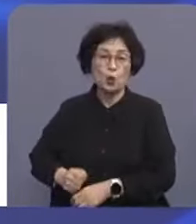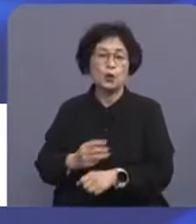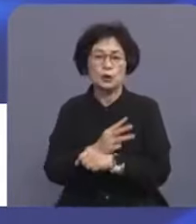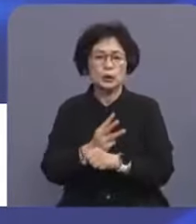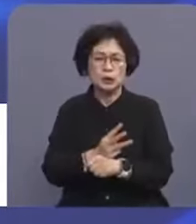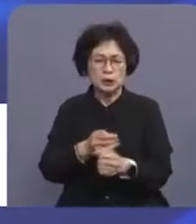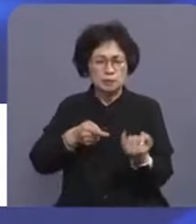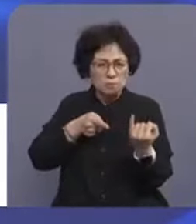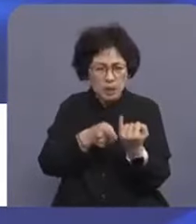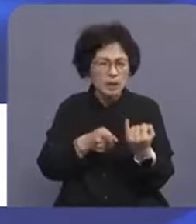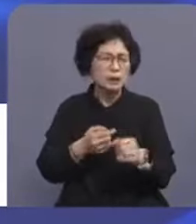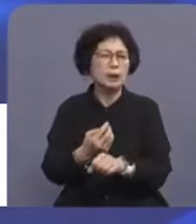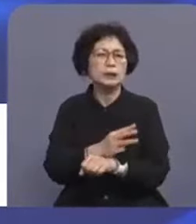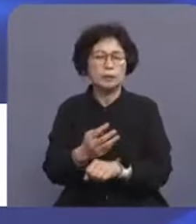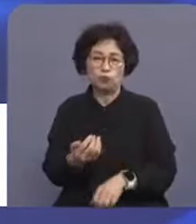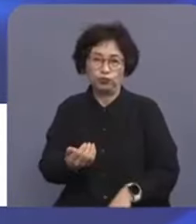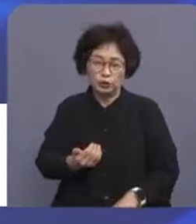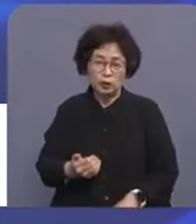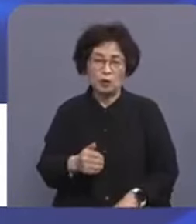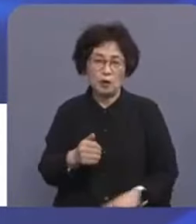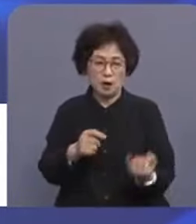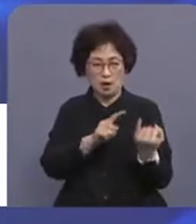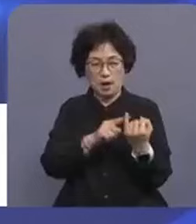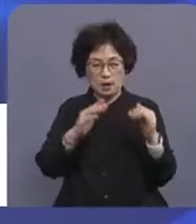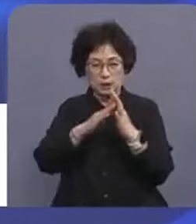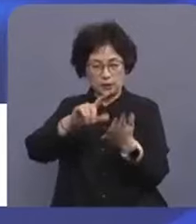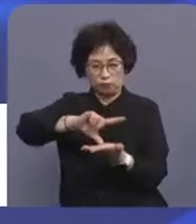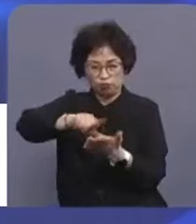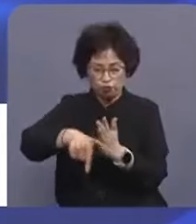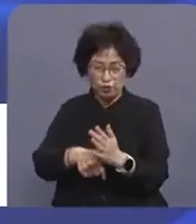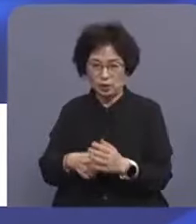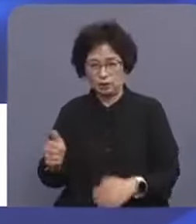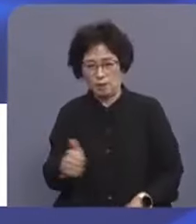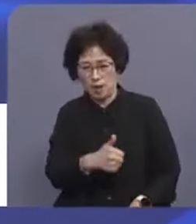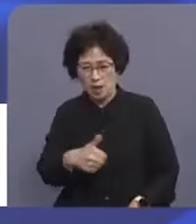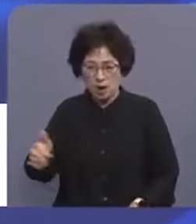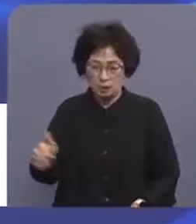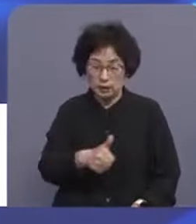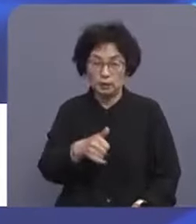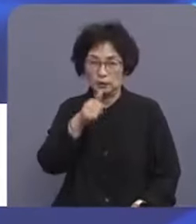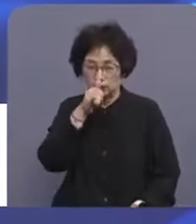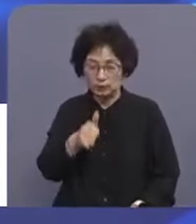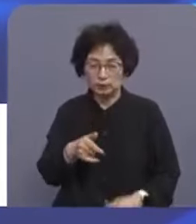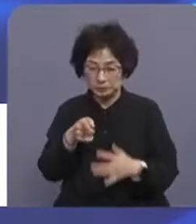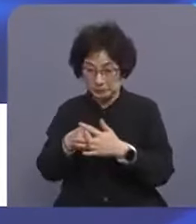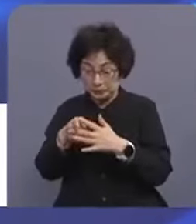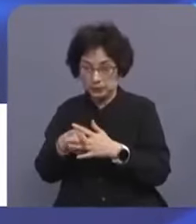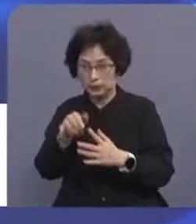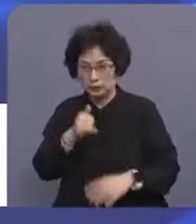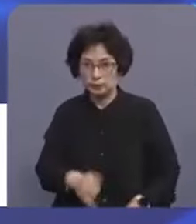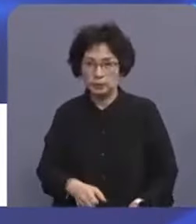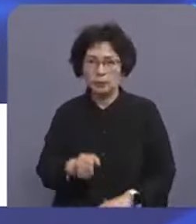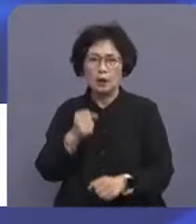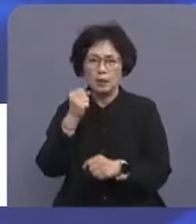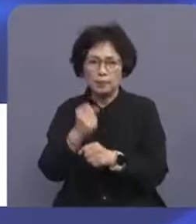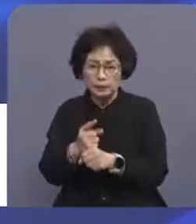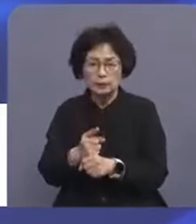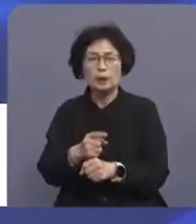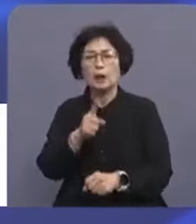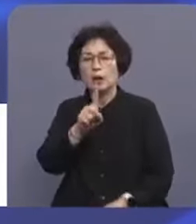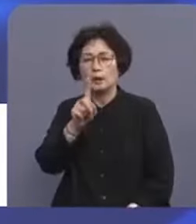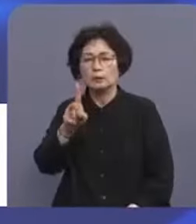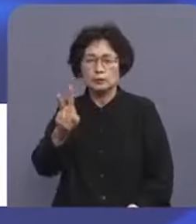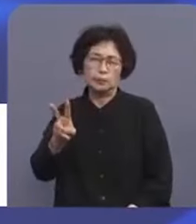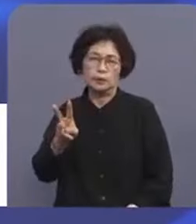집 근처를 서성이는 등 계획범죄 정황이 속속 드러나고 있는데요. 하지만 이미 세 차례나 교제폭력